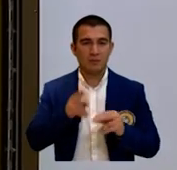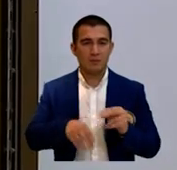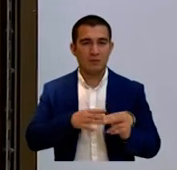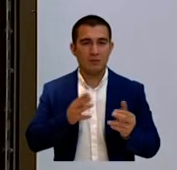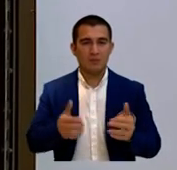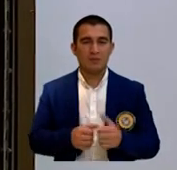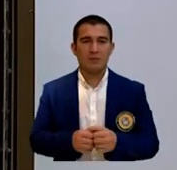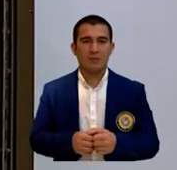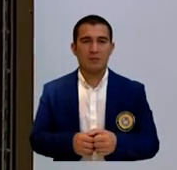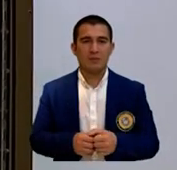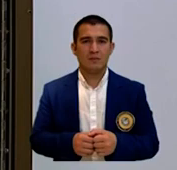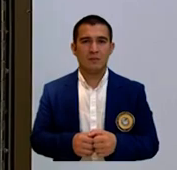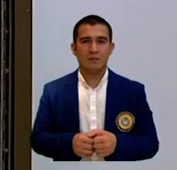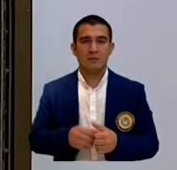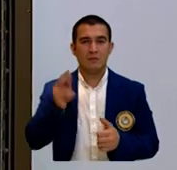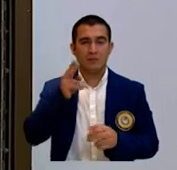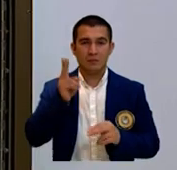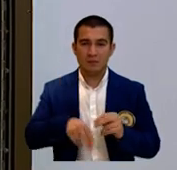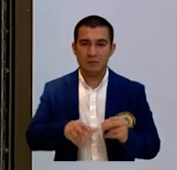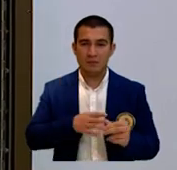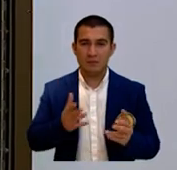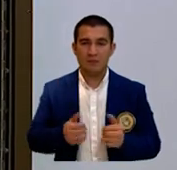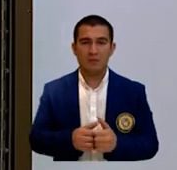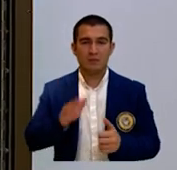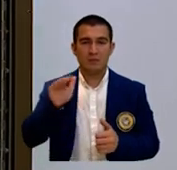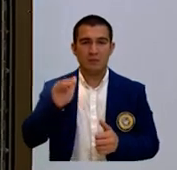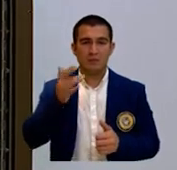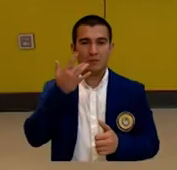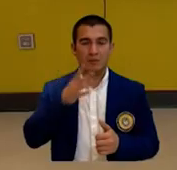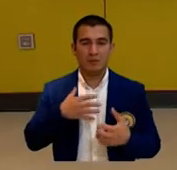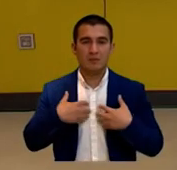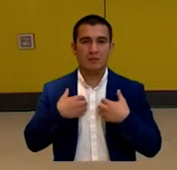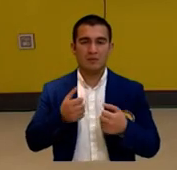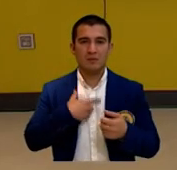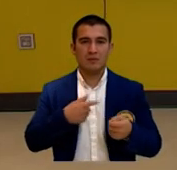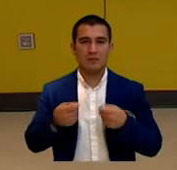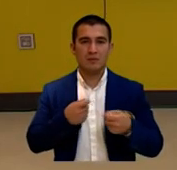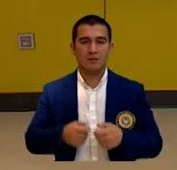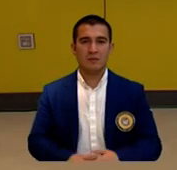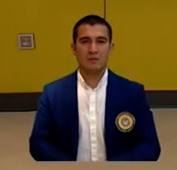nihoyasiga yetdi. Darsimiz tugadi. Xayr, salomat bo'ling.